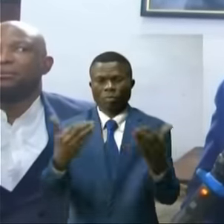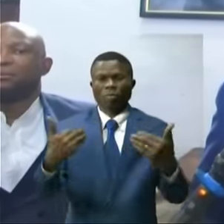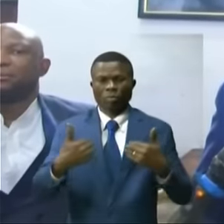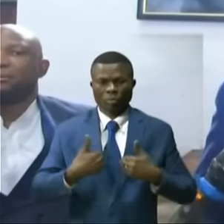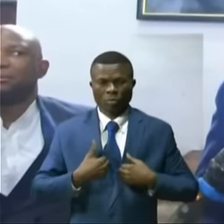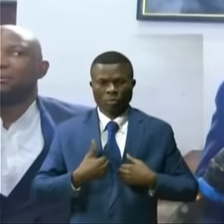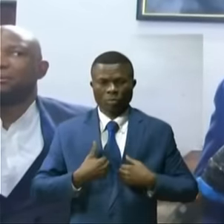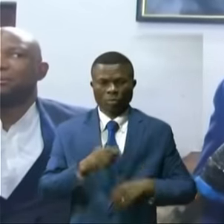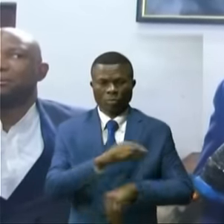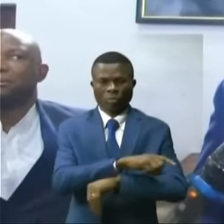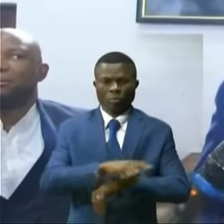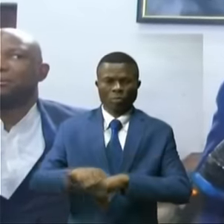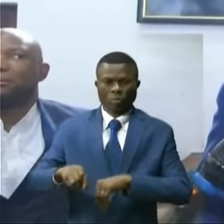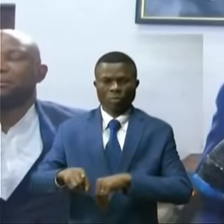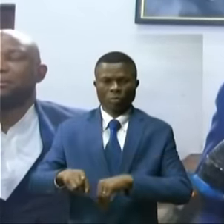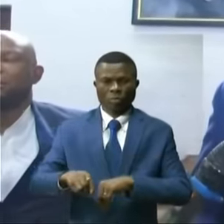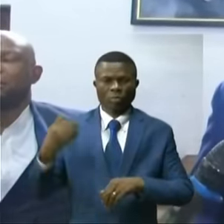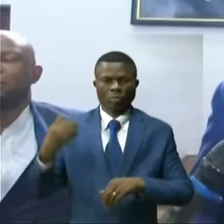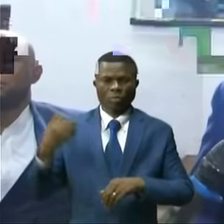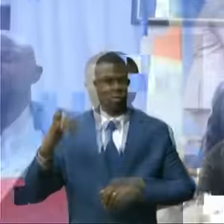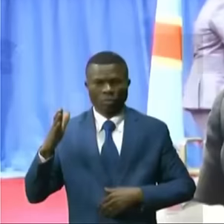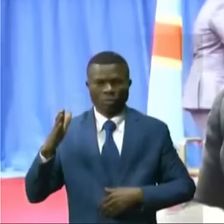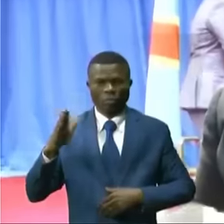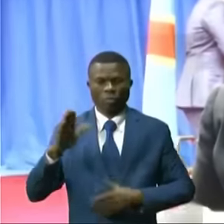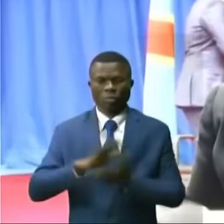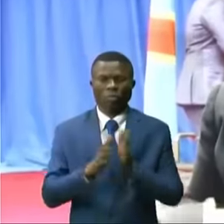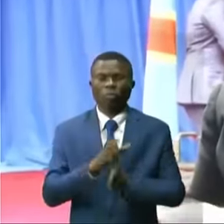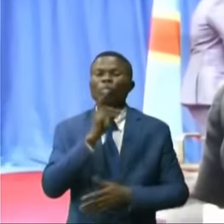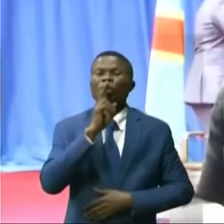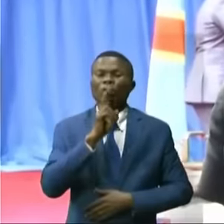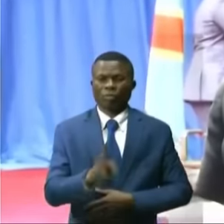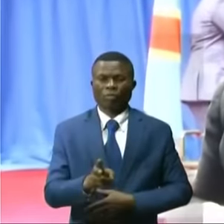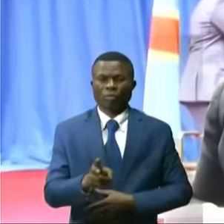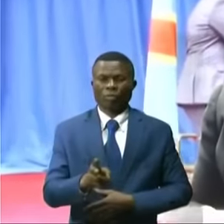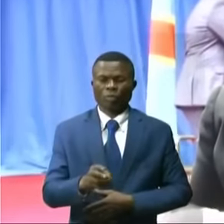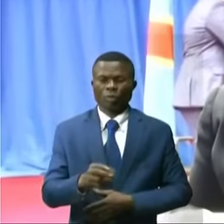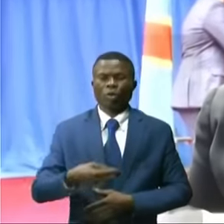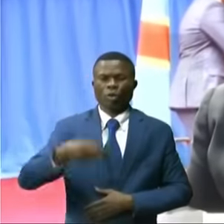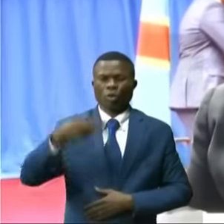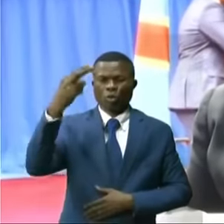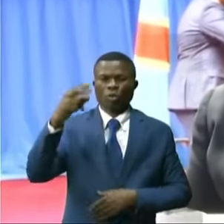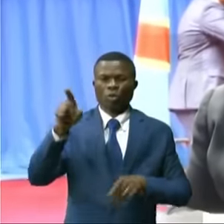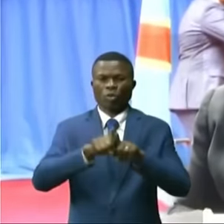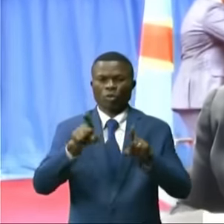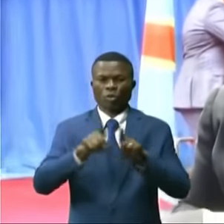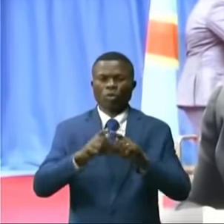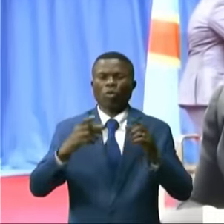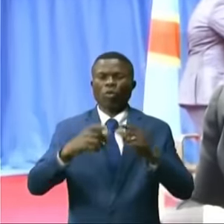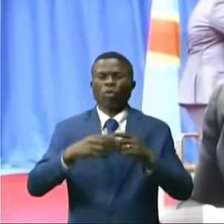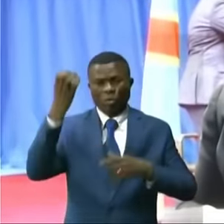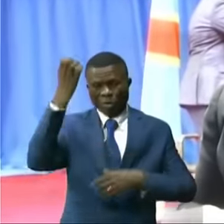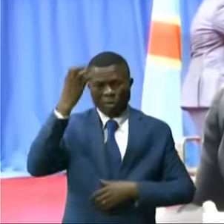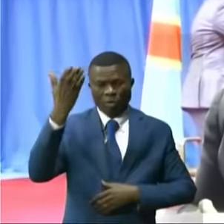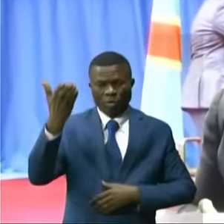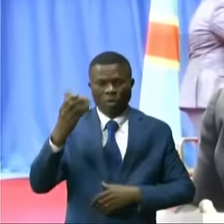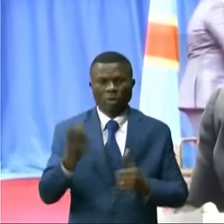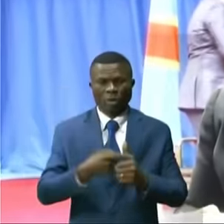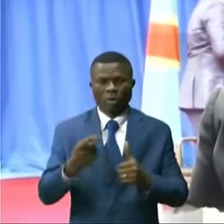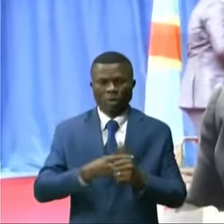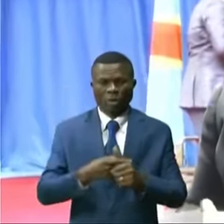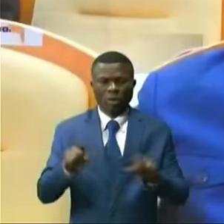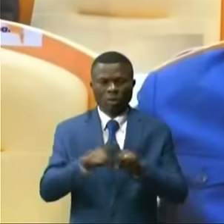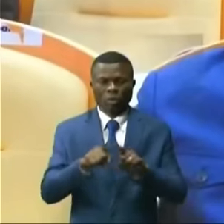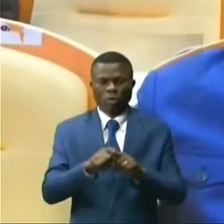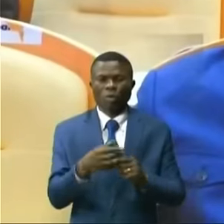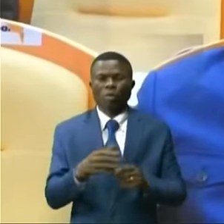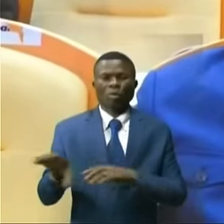d'une administration publique qui véritablement à la hauteur de de sa grandeur et surtout à la hauteur des